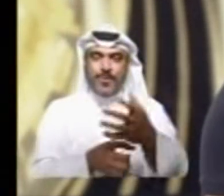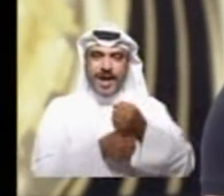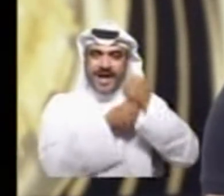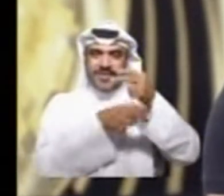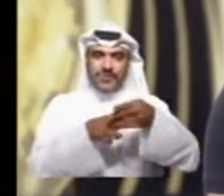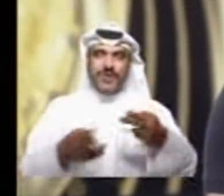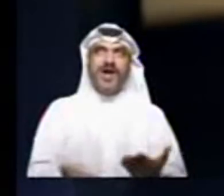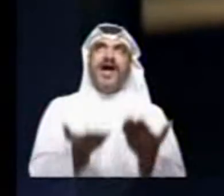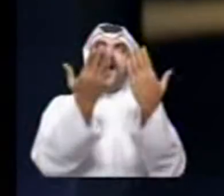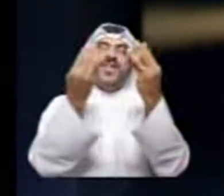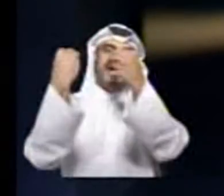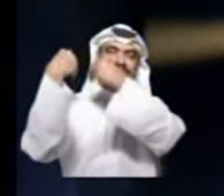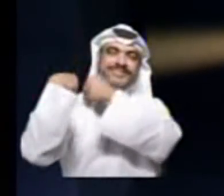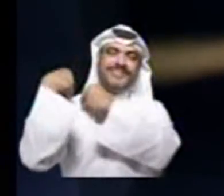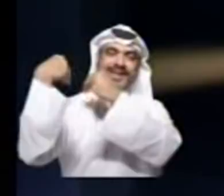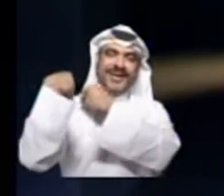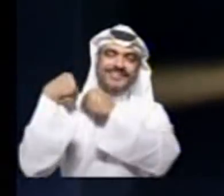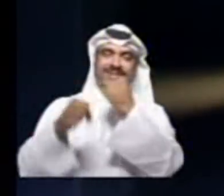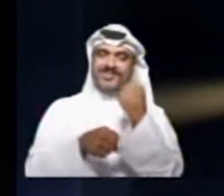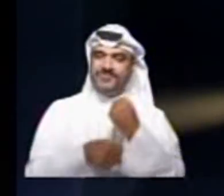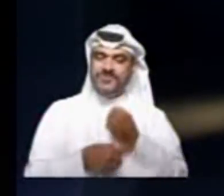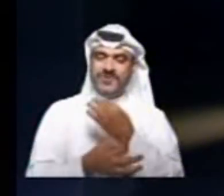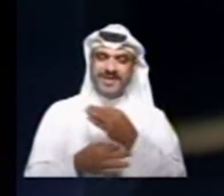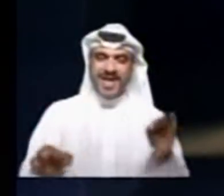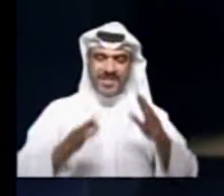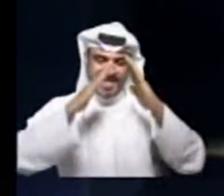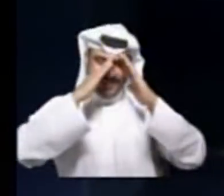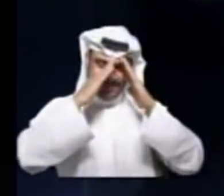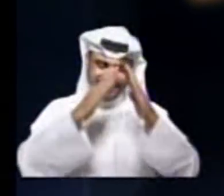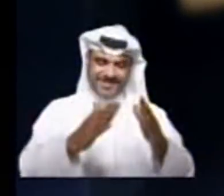راجين من الله ان يجزيكم ثوابا على ما تقوم به من اعمال. يعطيكم العافيه.